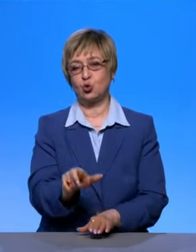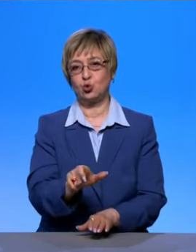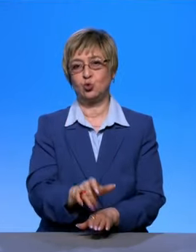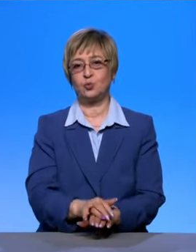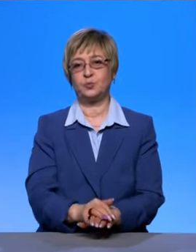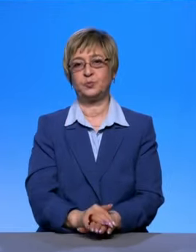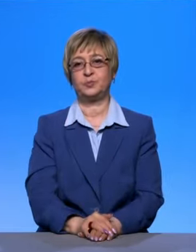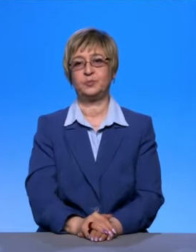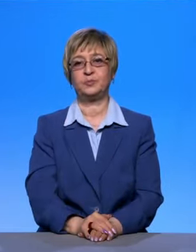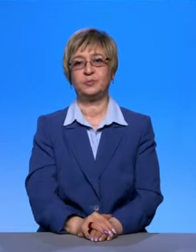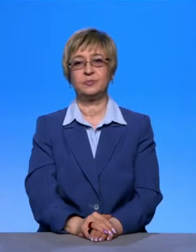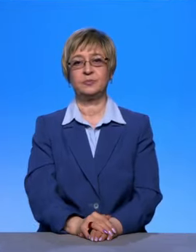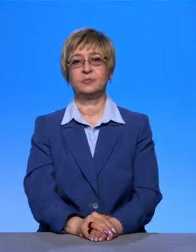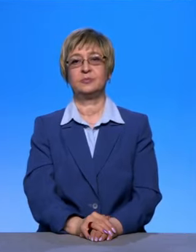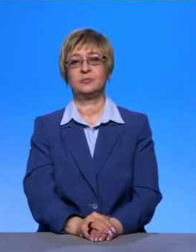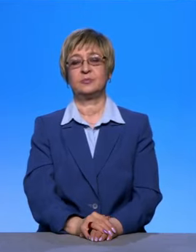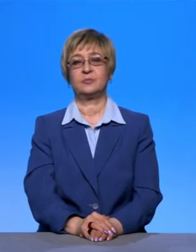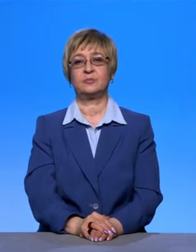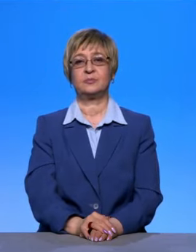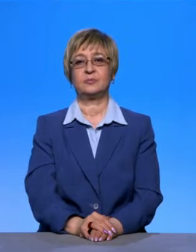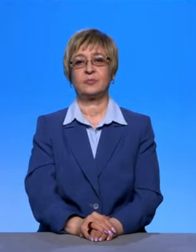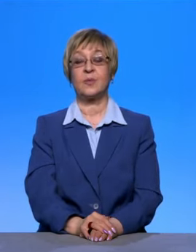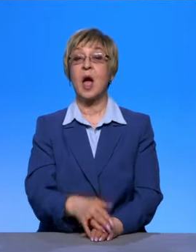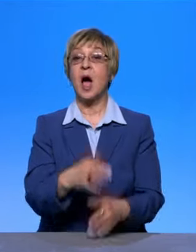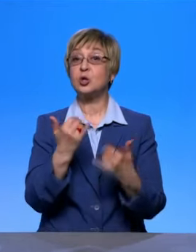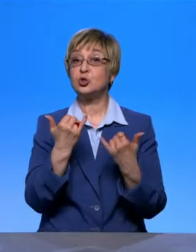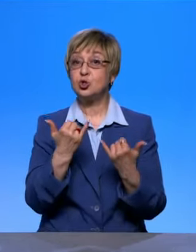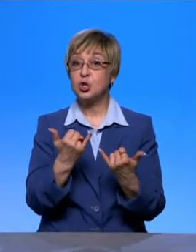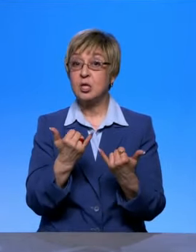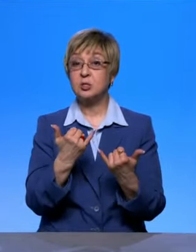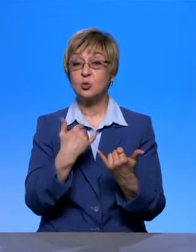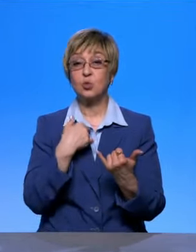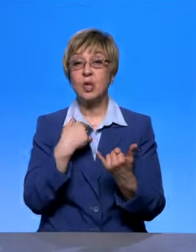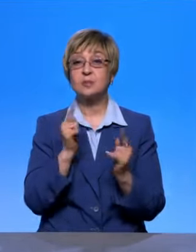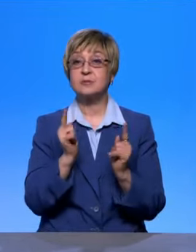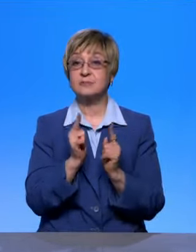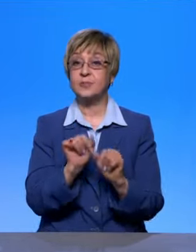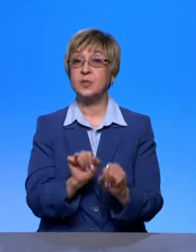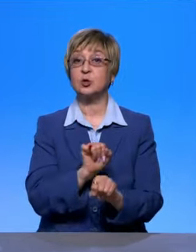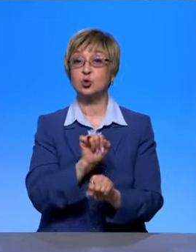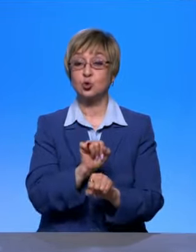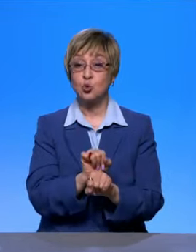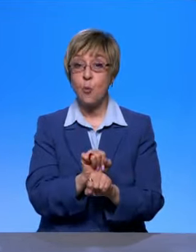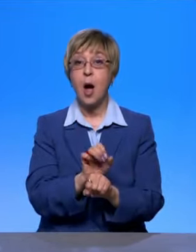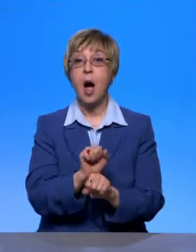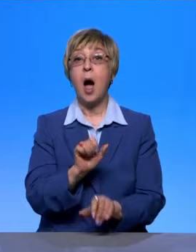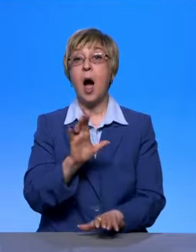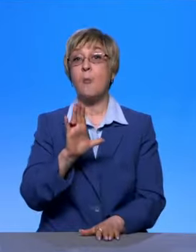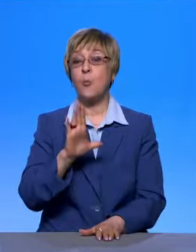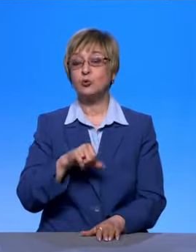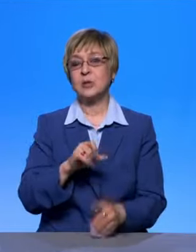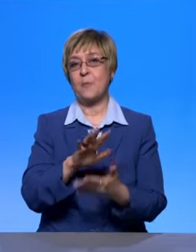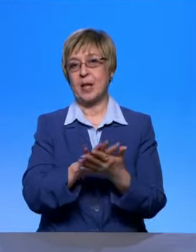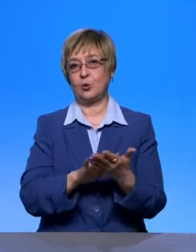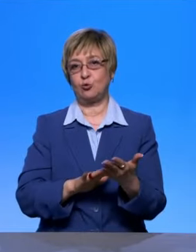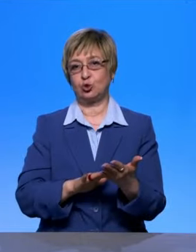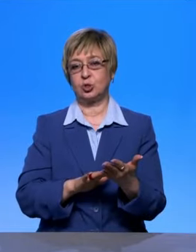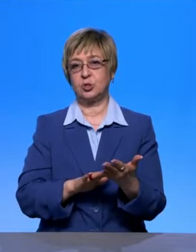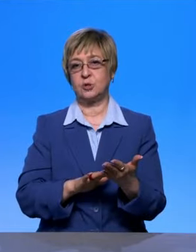образования РАНХИКС, был у нас в студии. У нас сейчас короткая пауза. Сразу после продолжим. Кстати, поговорим о